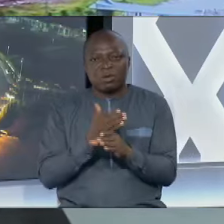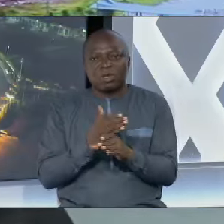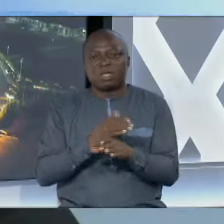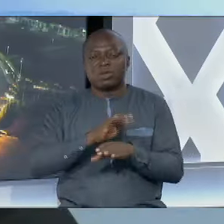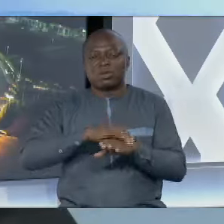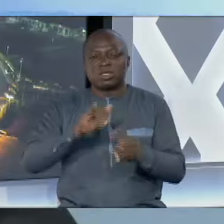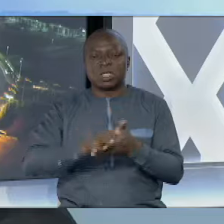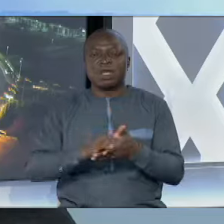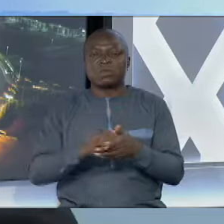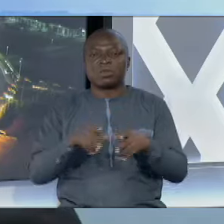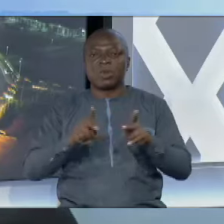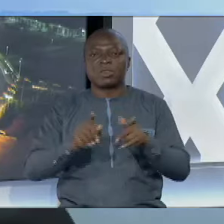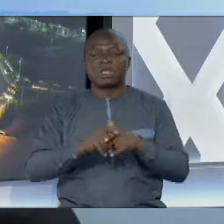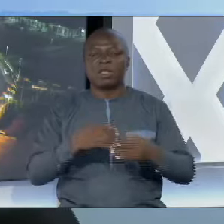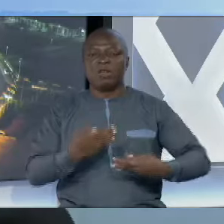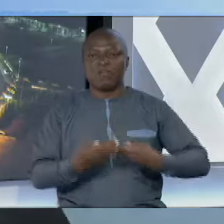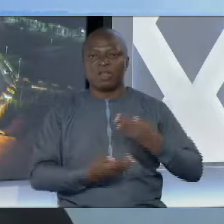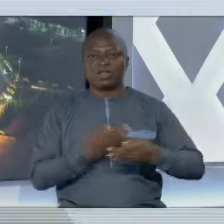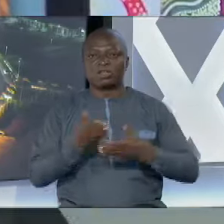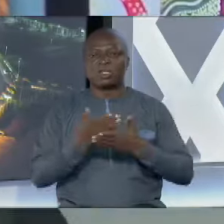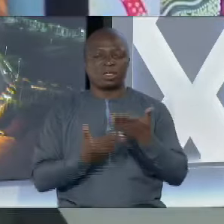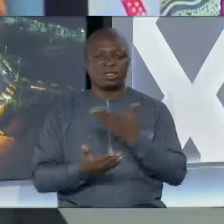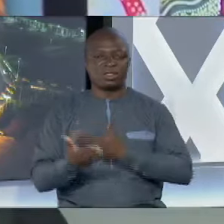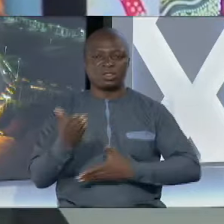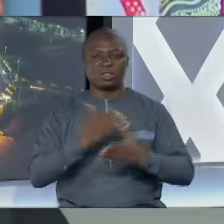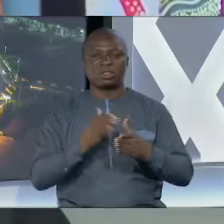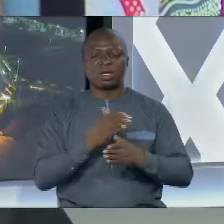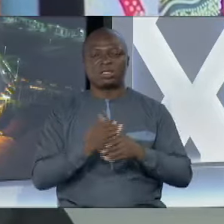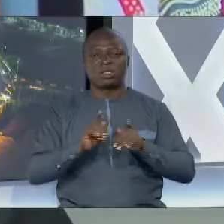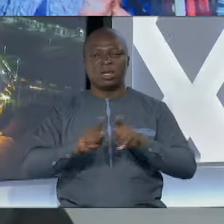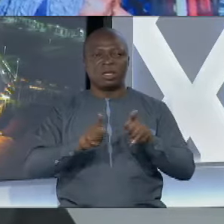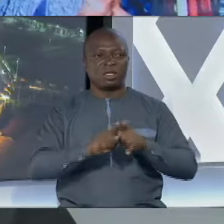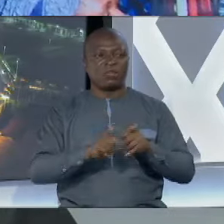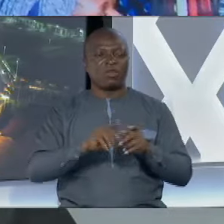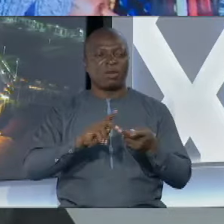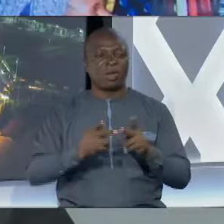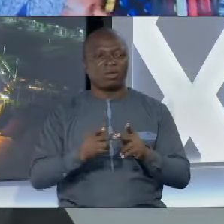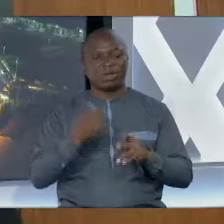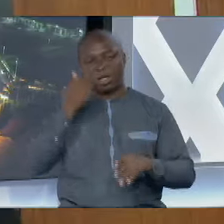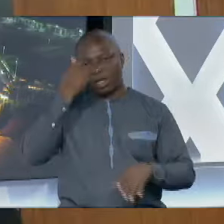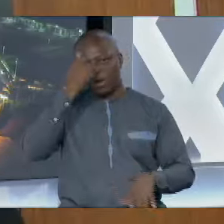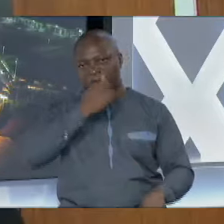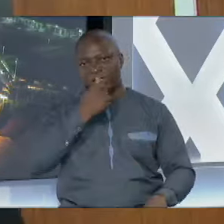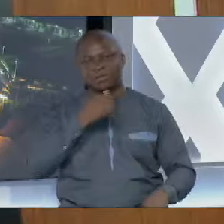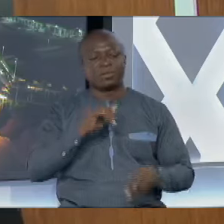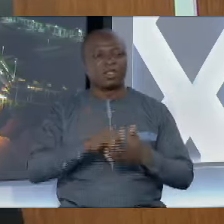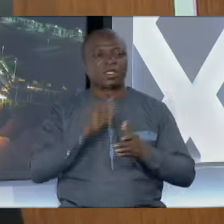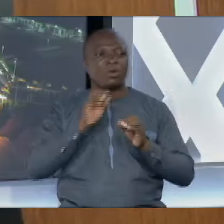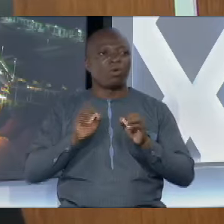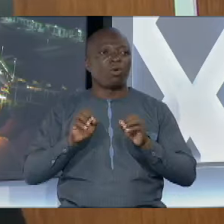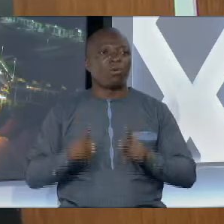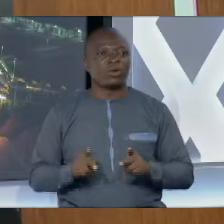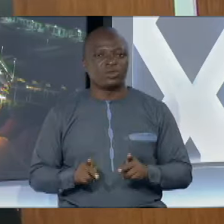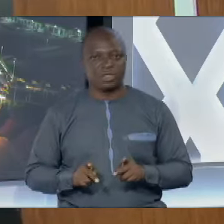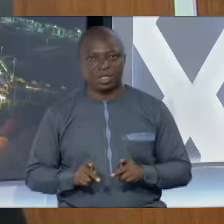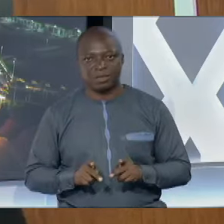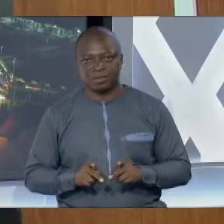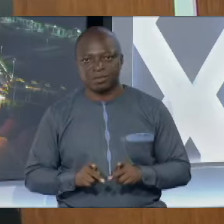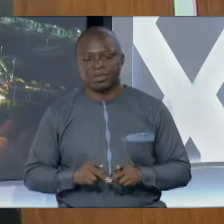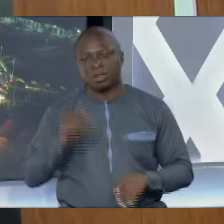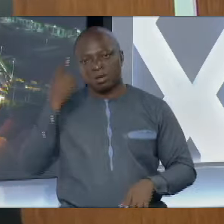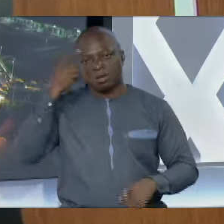de permettre la favorisation des échanges entre différents partenaires africains. C'est une opportunité